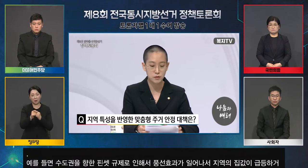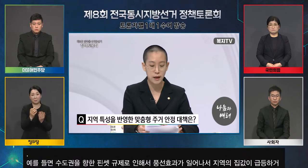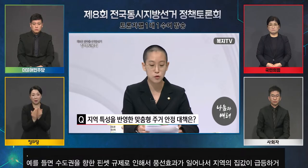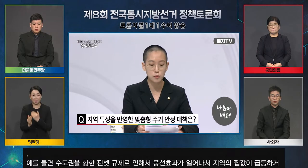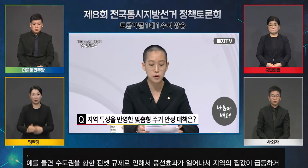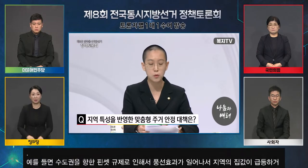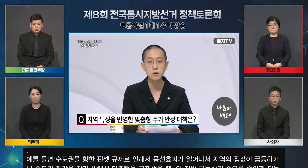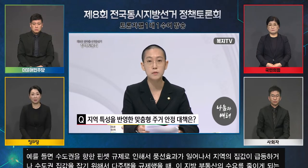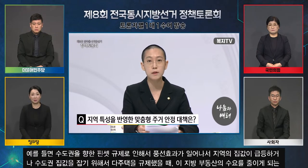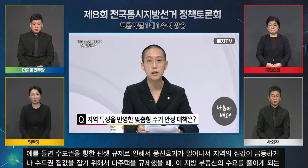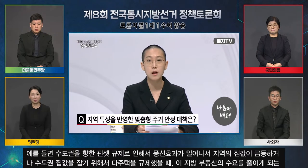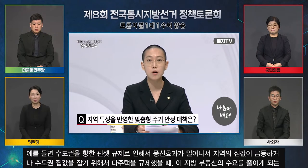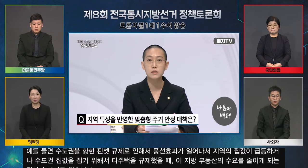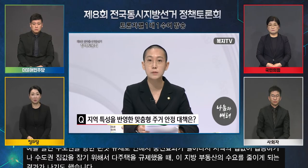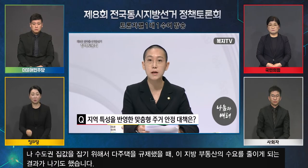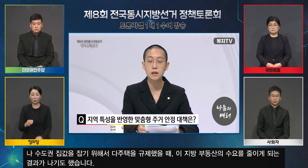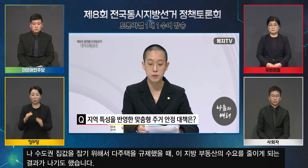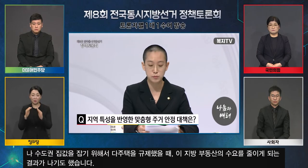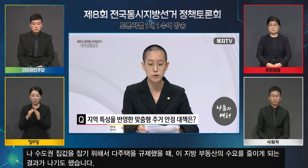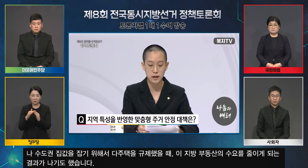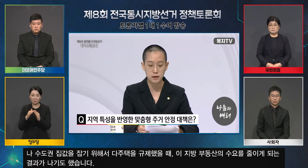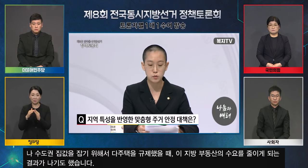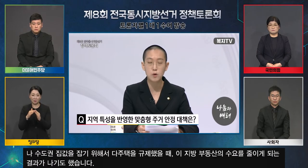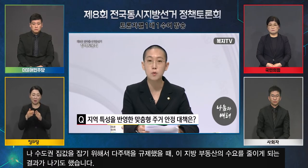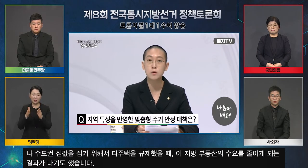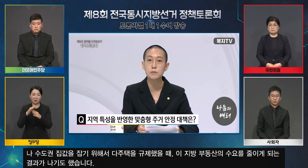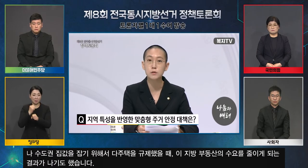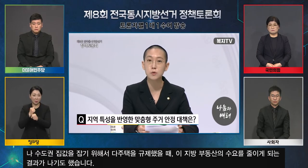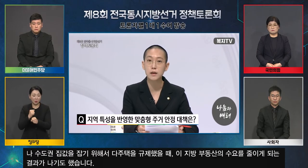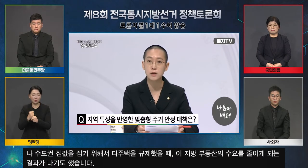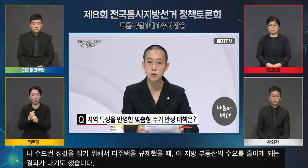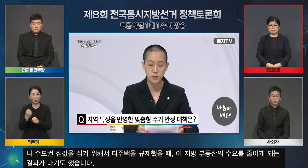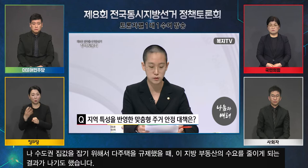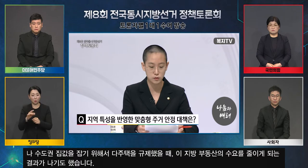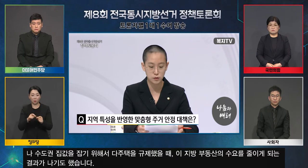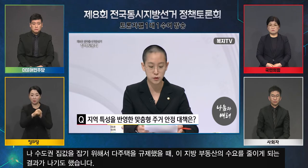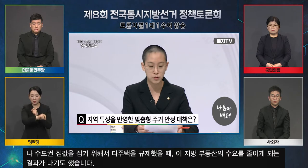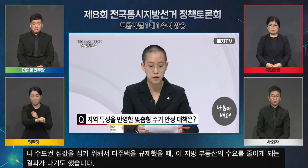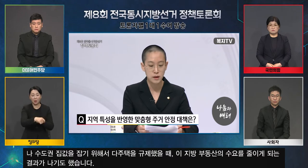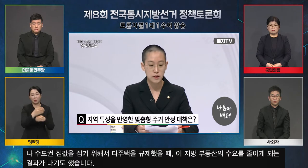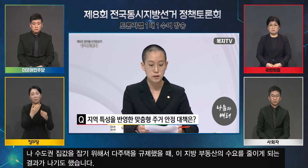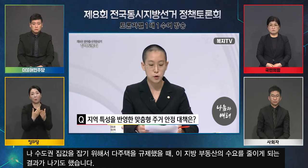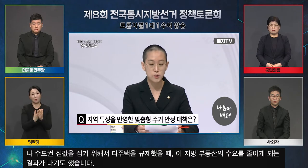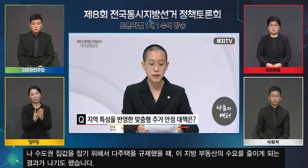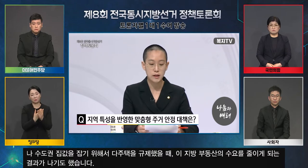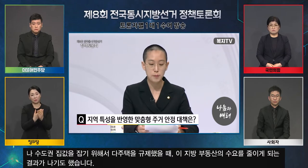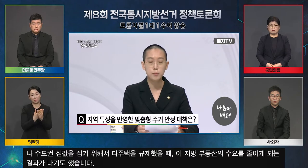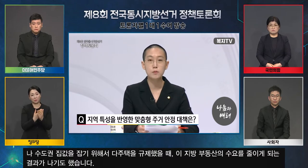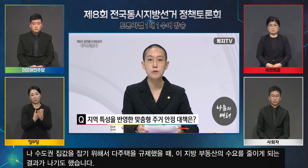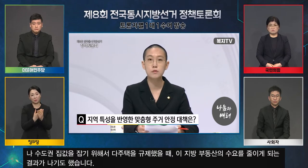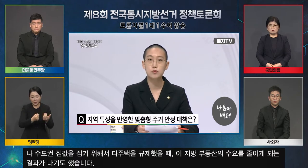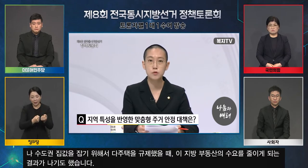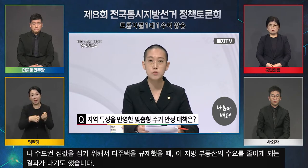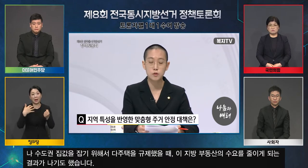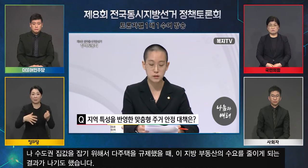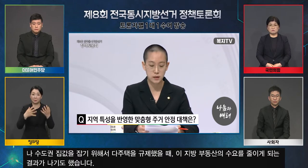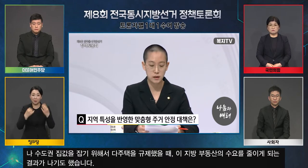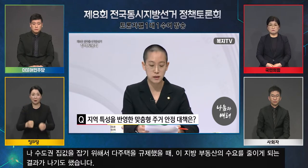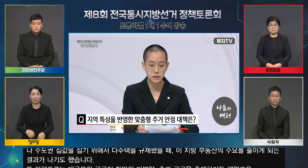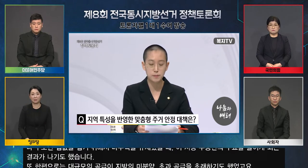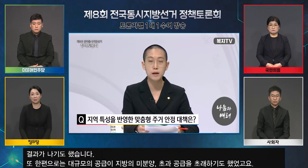또 한편으로는 대규모의 공급이 지방의 미분양, 초과 공급을 초래하기도 했었고요. 그래서 정의당의 해법은